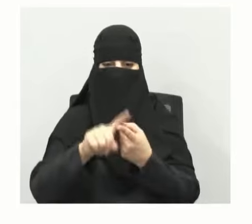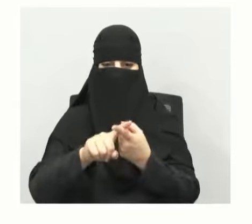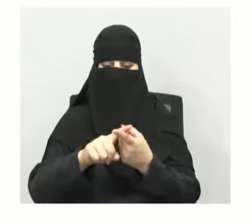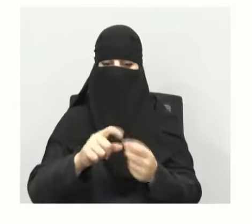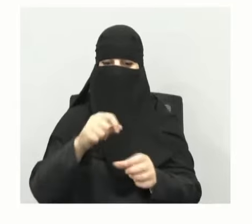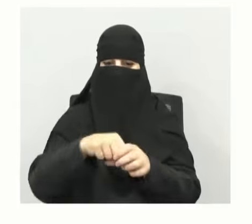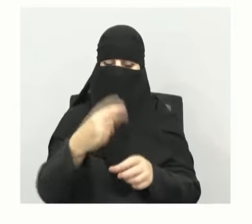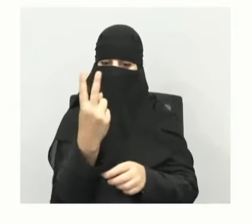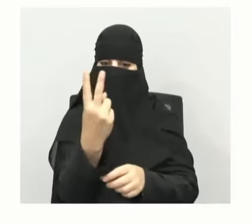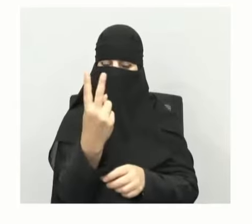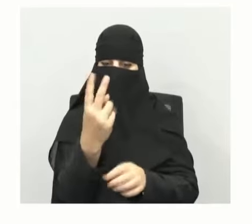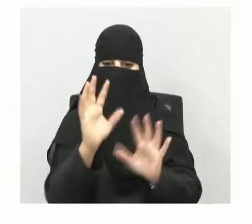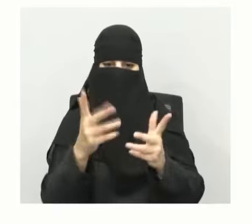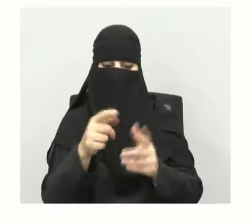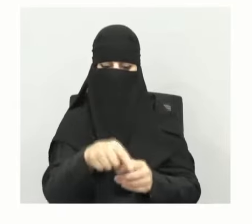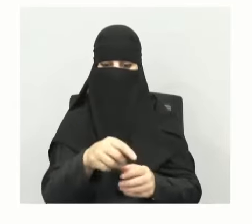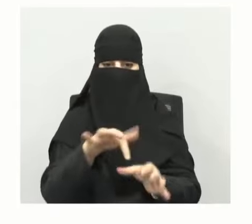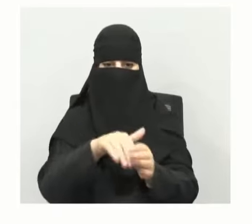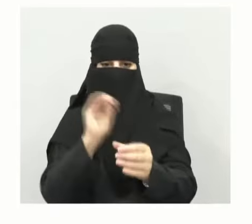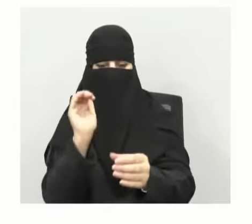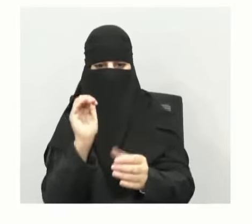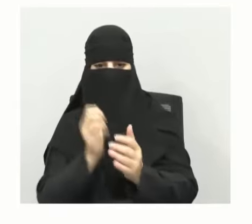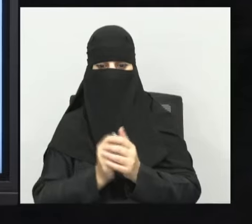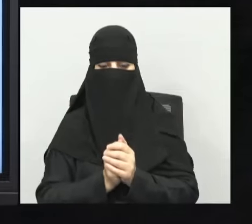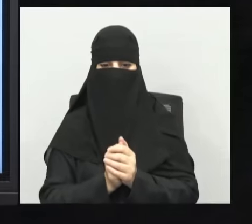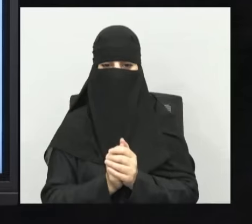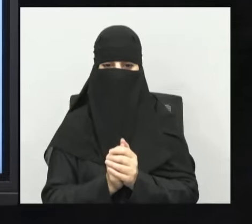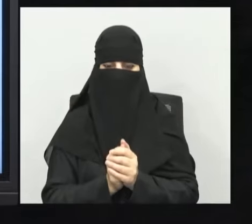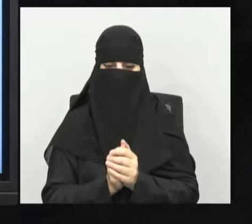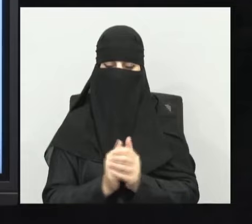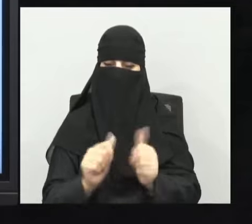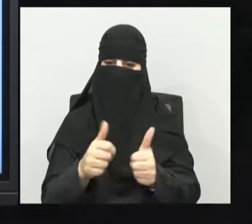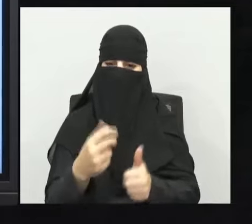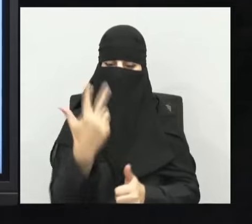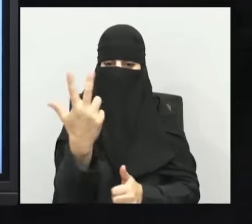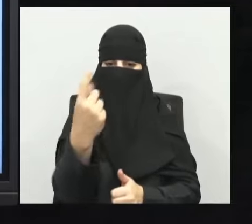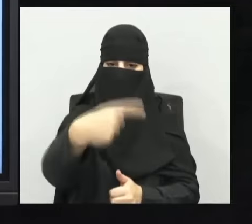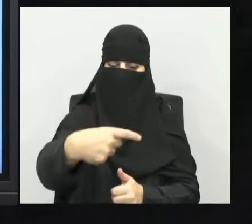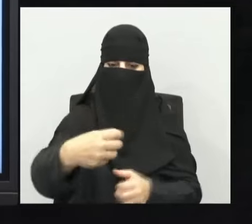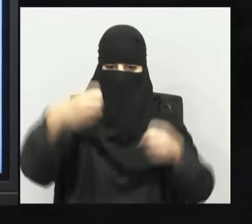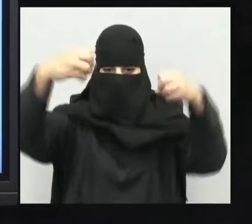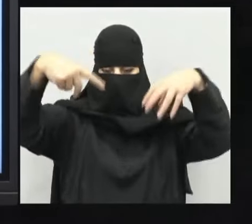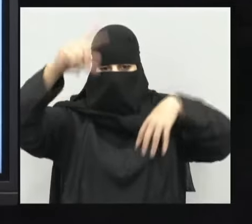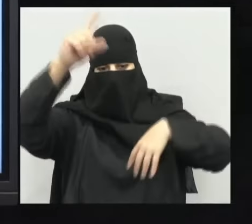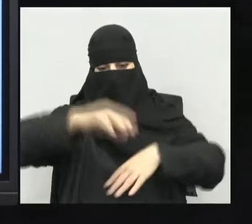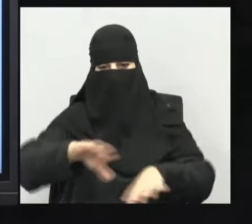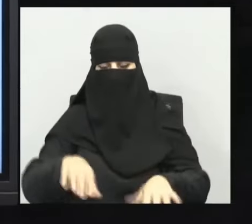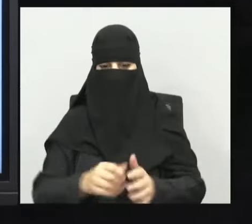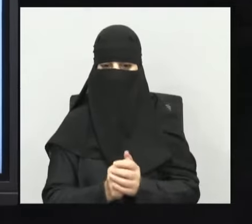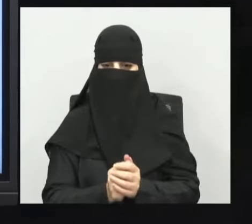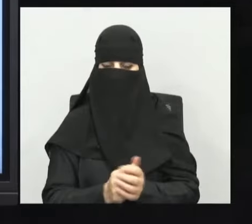اذا ماذا ستكون المخرجه يا مبدعين ثمانيه عشر بارك الله فيكم الله يسعدكم